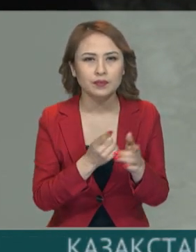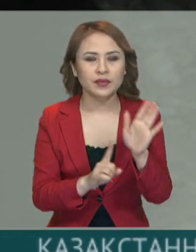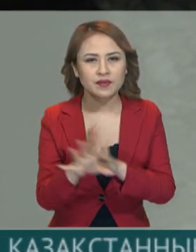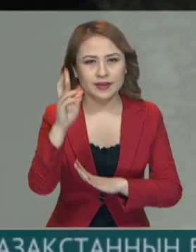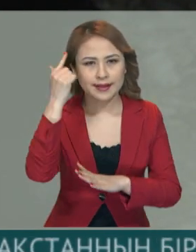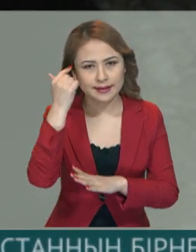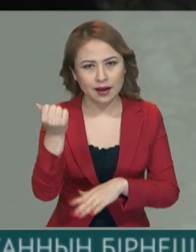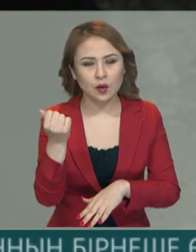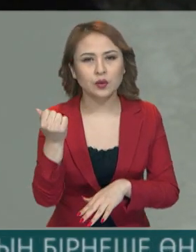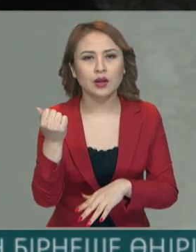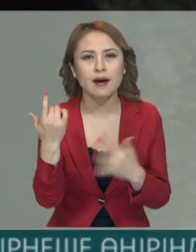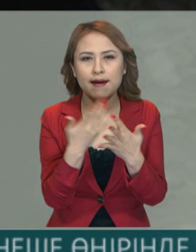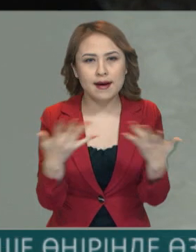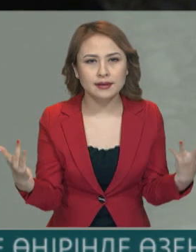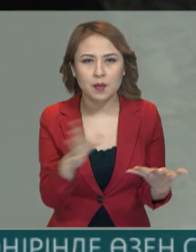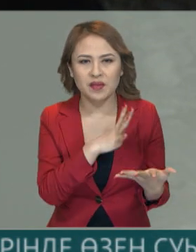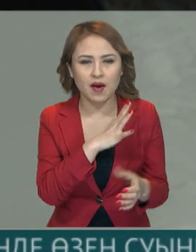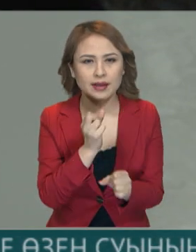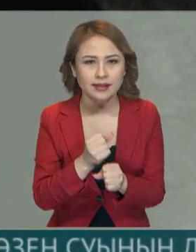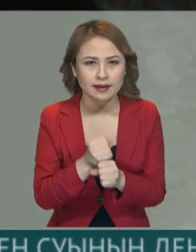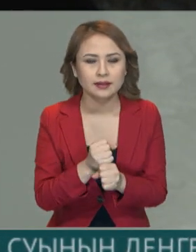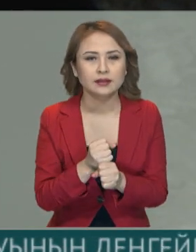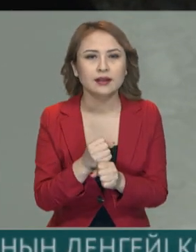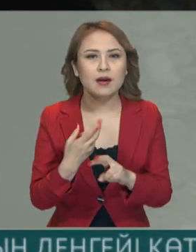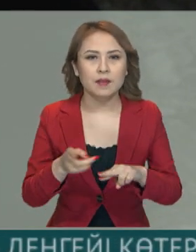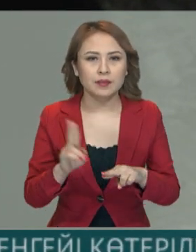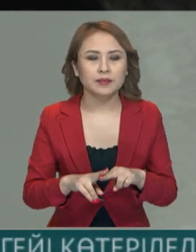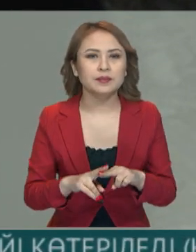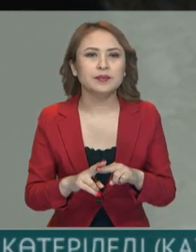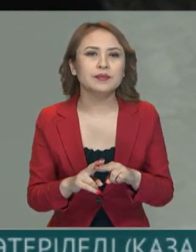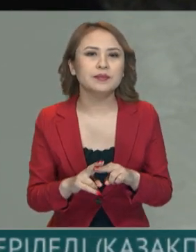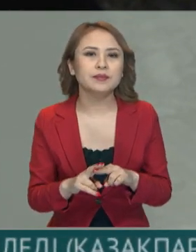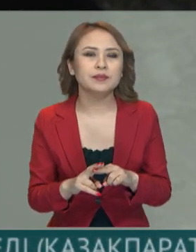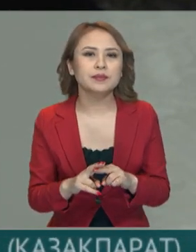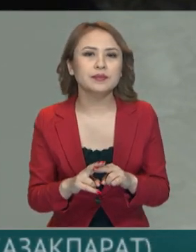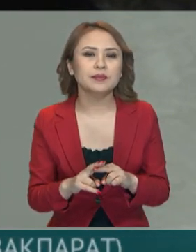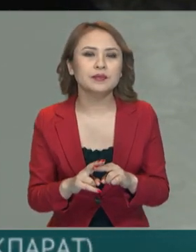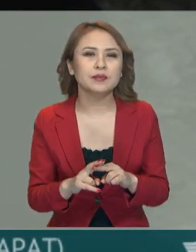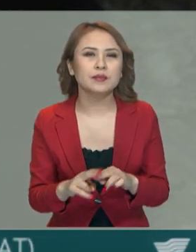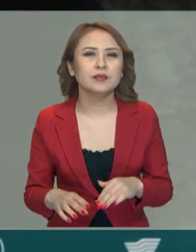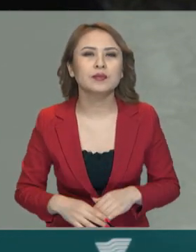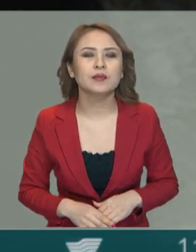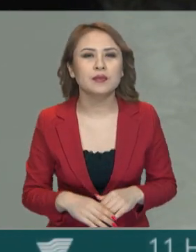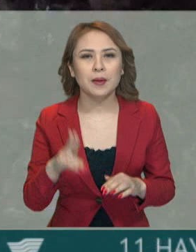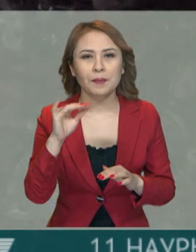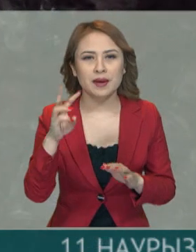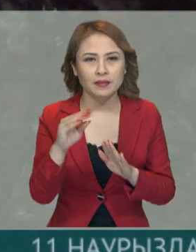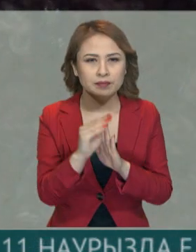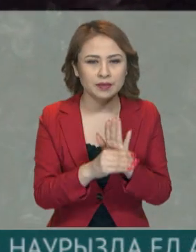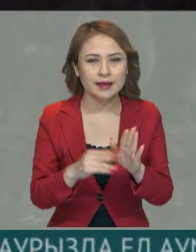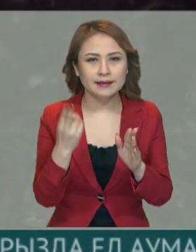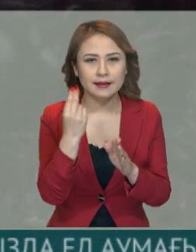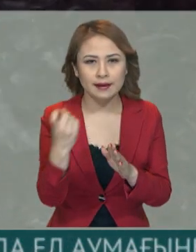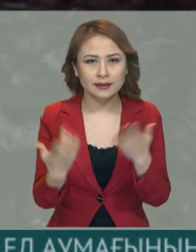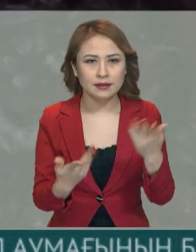білесіздер, неше түрлі әтірлер жасайды. Сонда жасақ дегеніміз, сонан кейін войлочный пима жасайтын цех